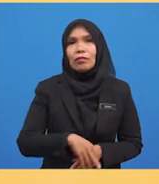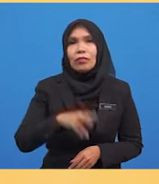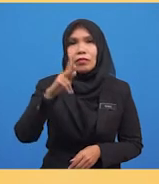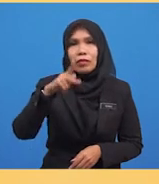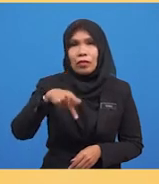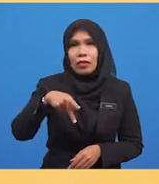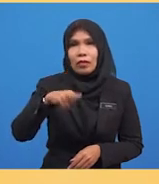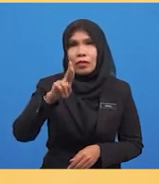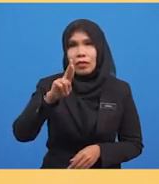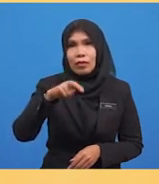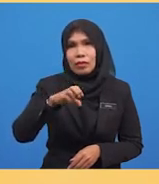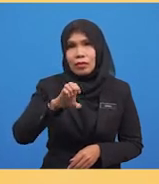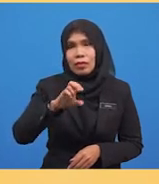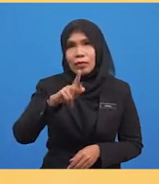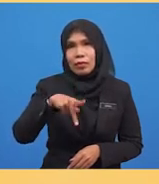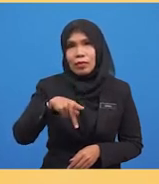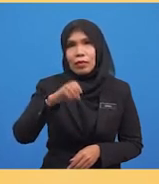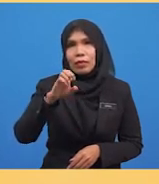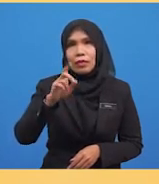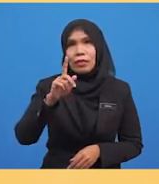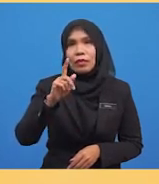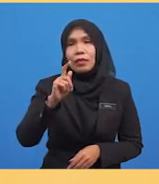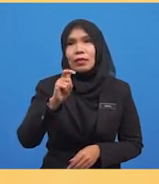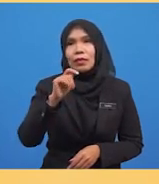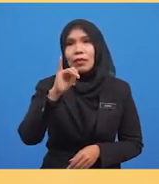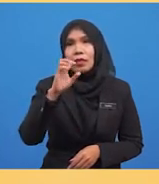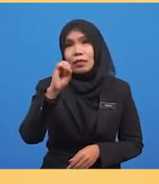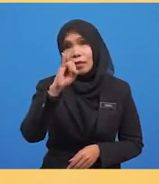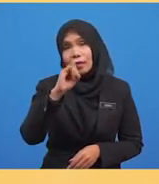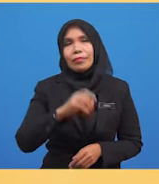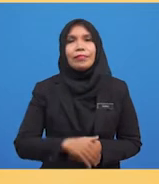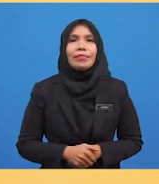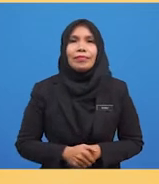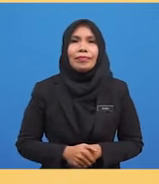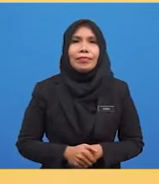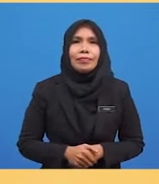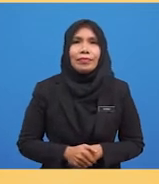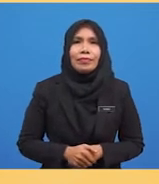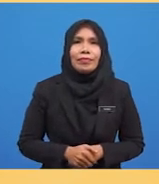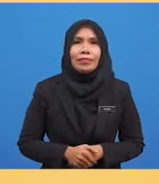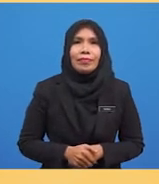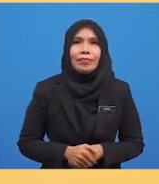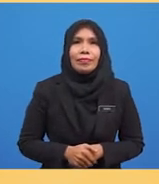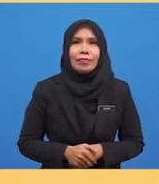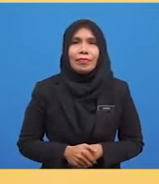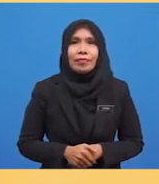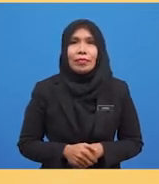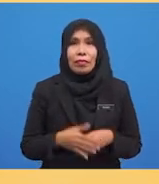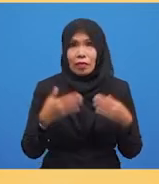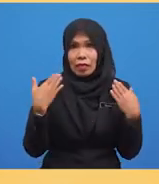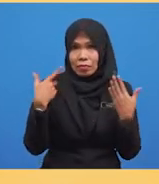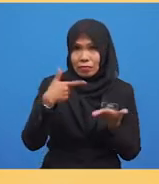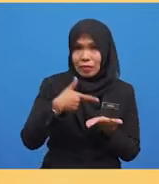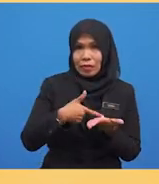pengulangan perkataan santap pada awal baris. Ini menunjukkan unsur bunyi